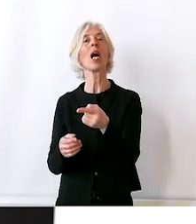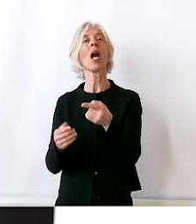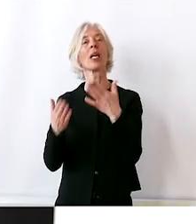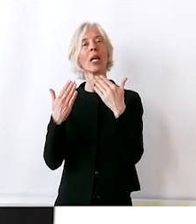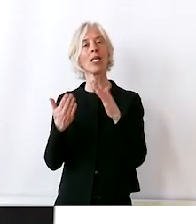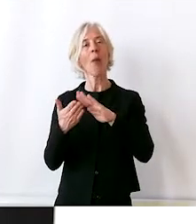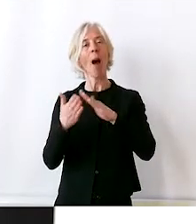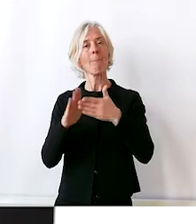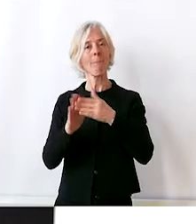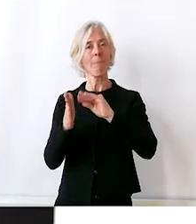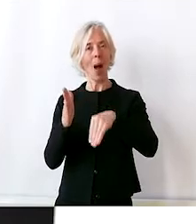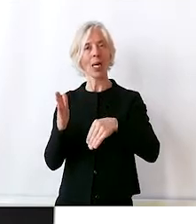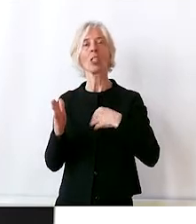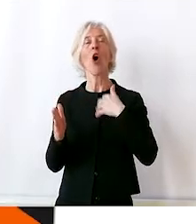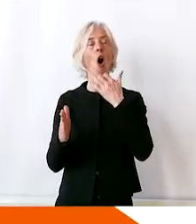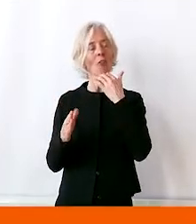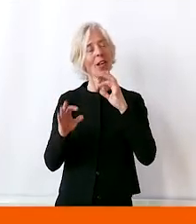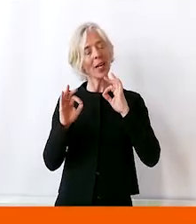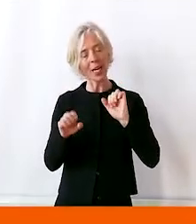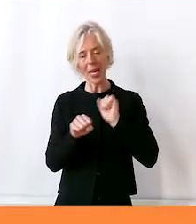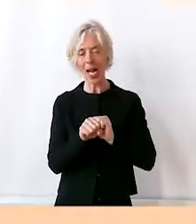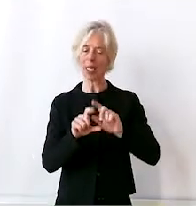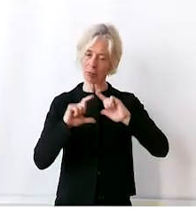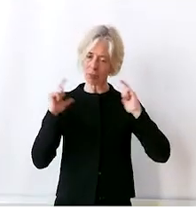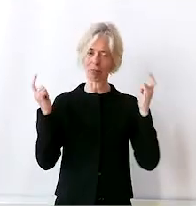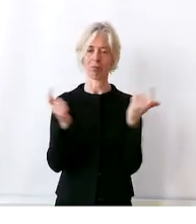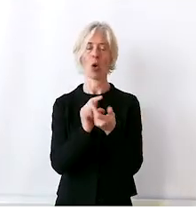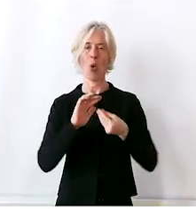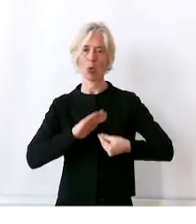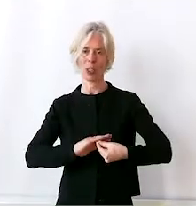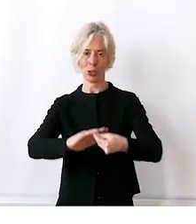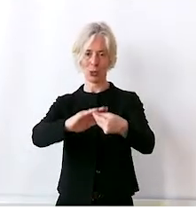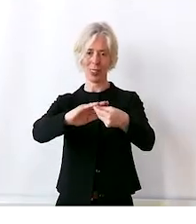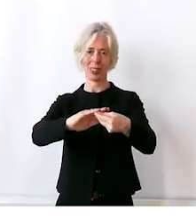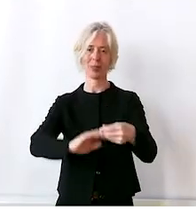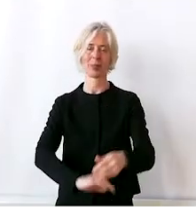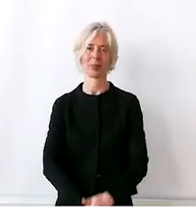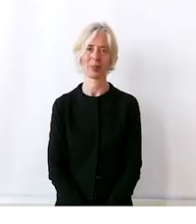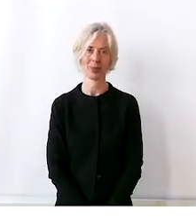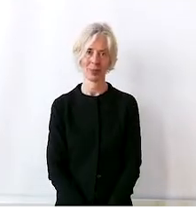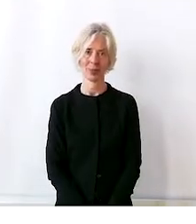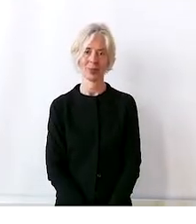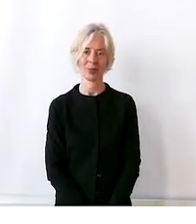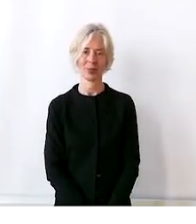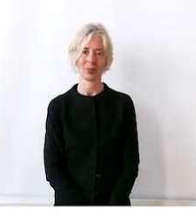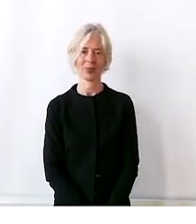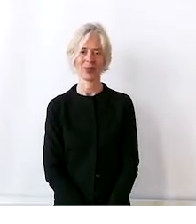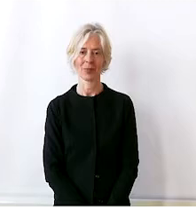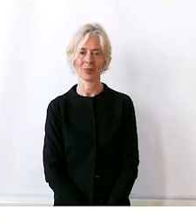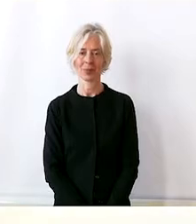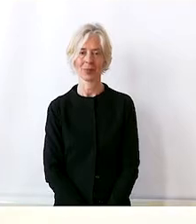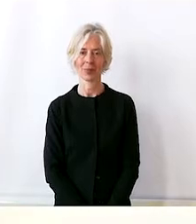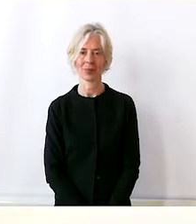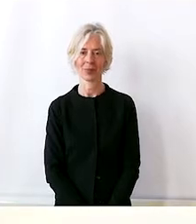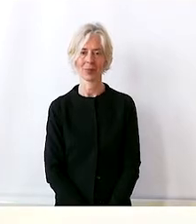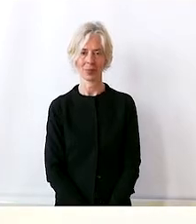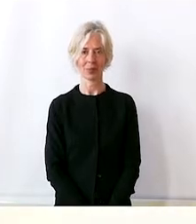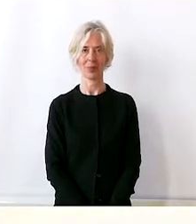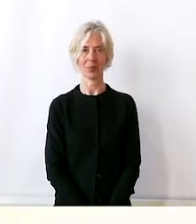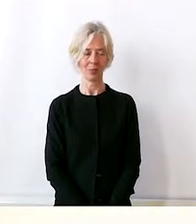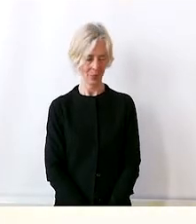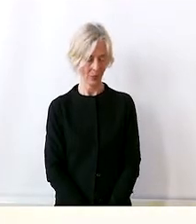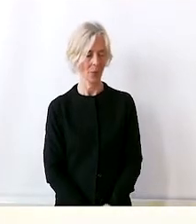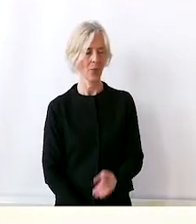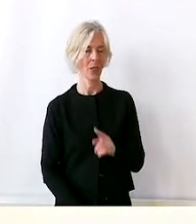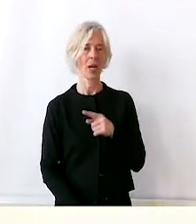CO2-Reduzierung und Klimaneutralität in der Region Augsburg zu leisten. Wir sind